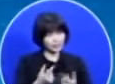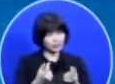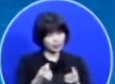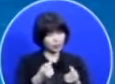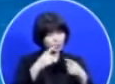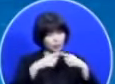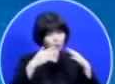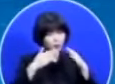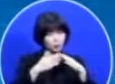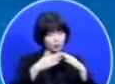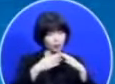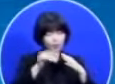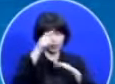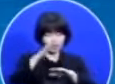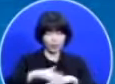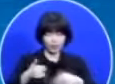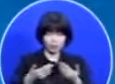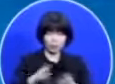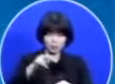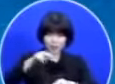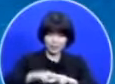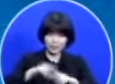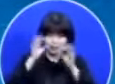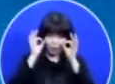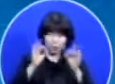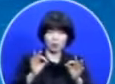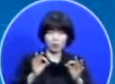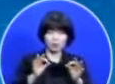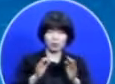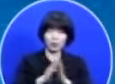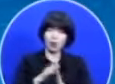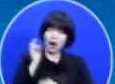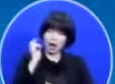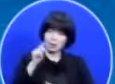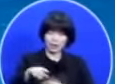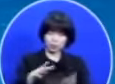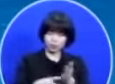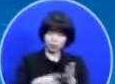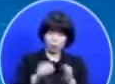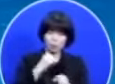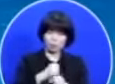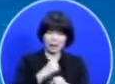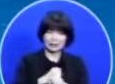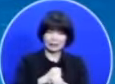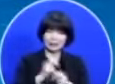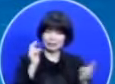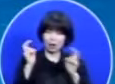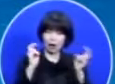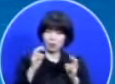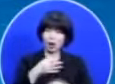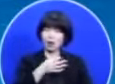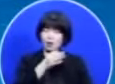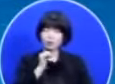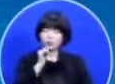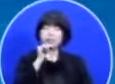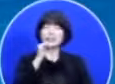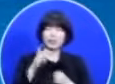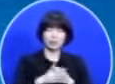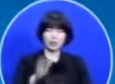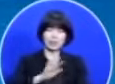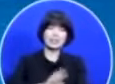예배당 의자들을 보면서 성부 업체가 영세 하기 때문에 잘못 만드는 줄 알았습니다 그래서